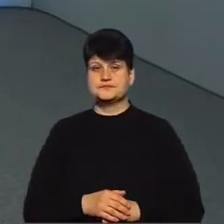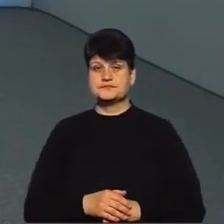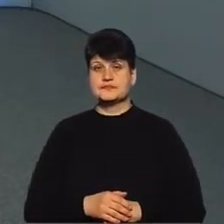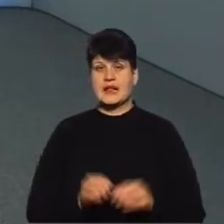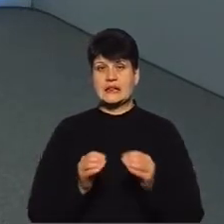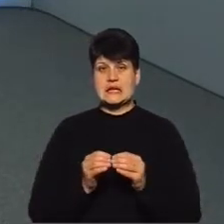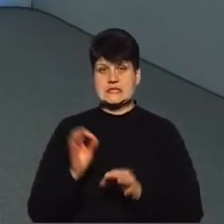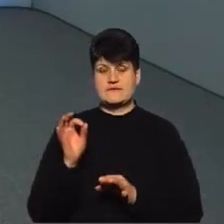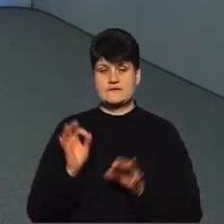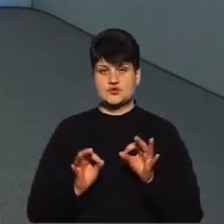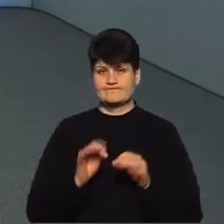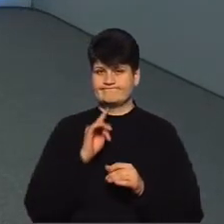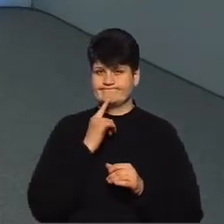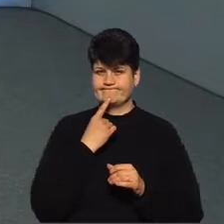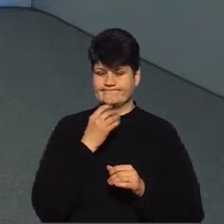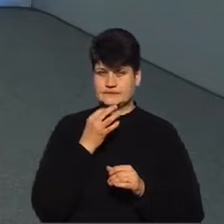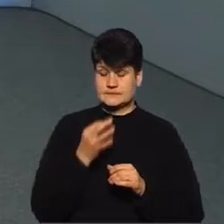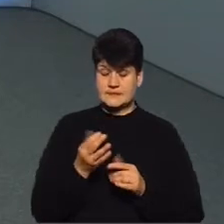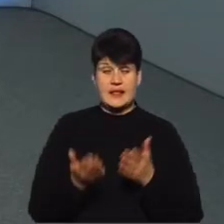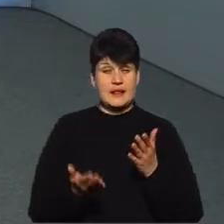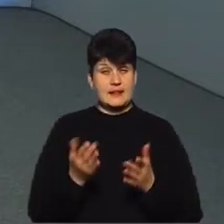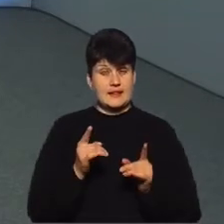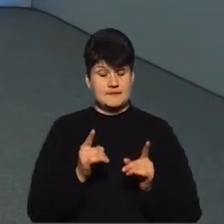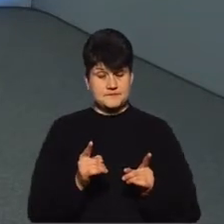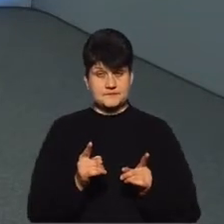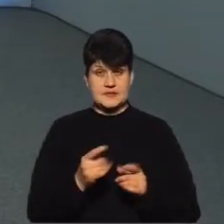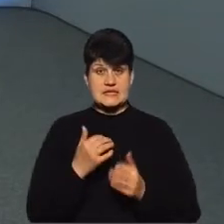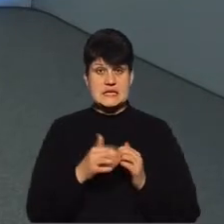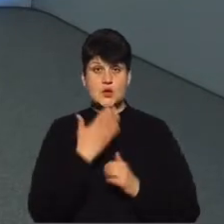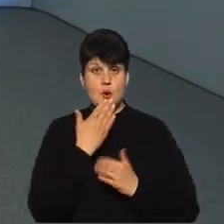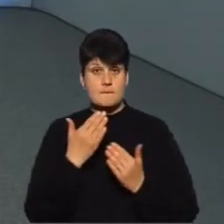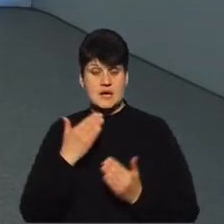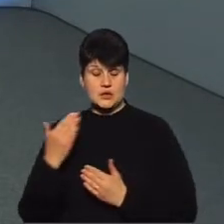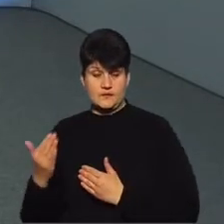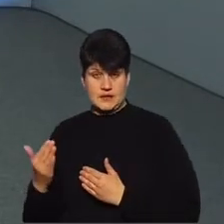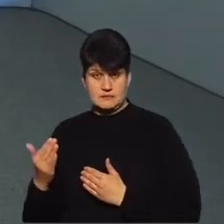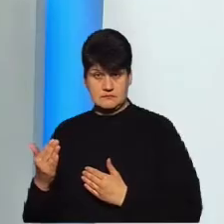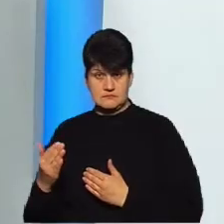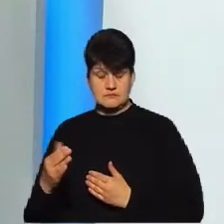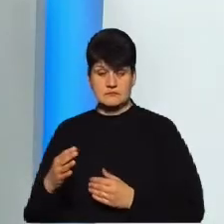10% важко відповісти. Але серед опитаних саме